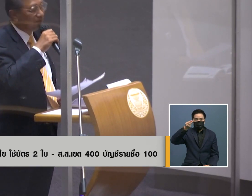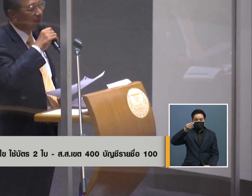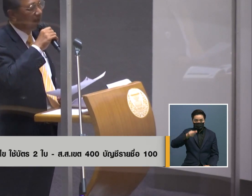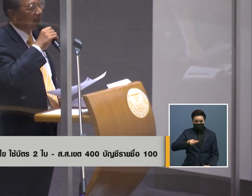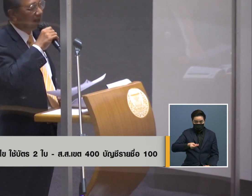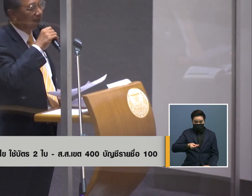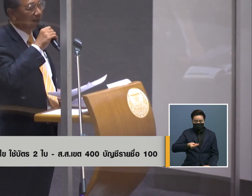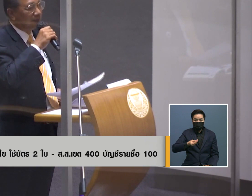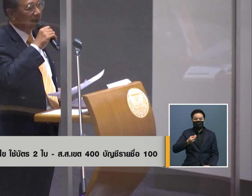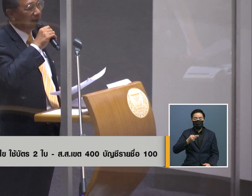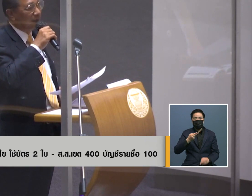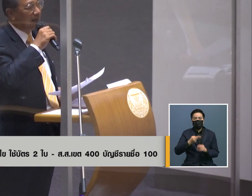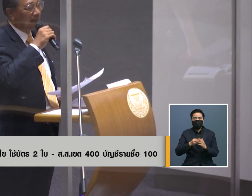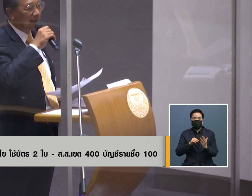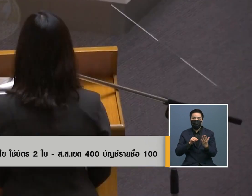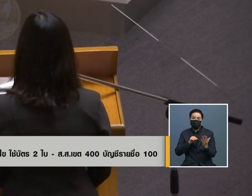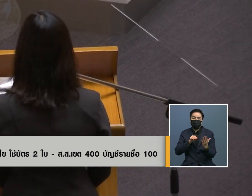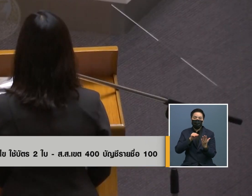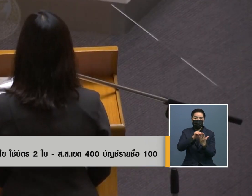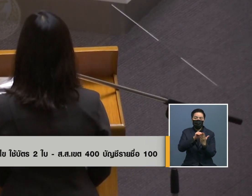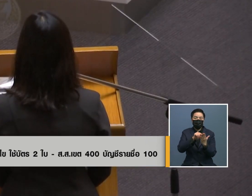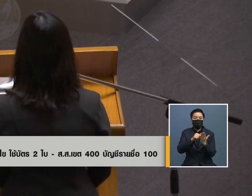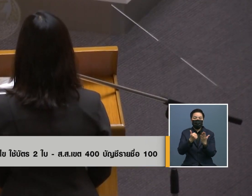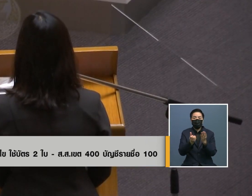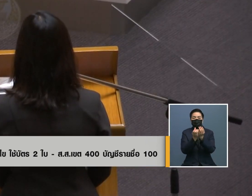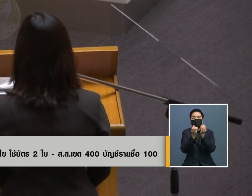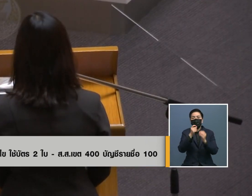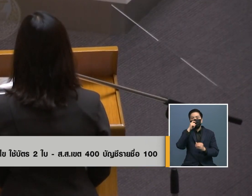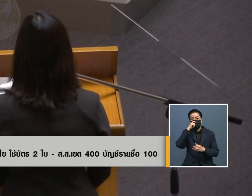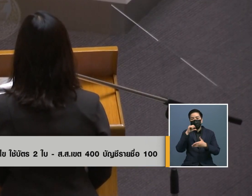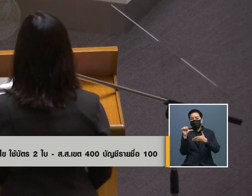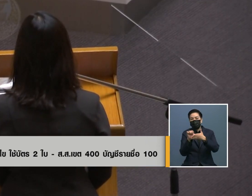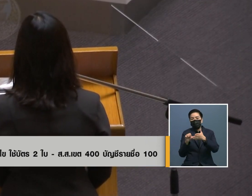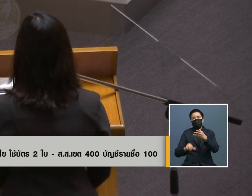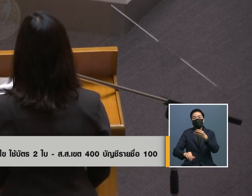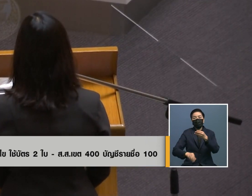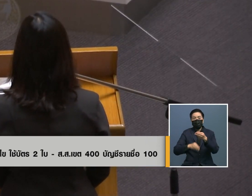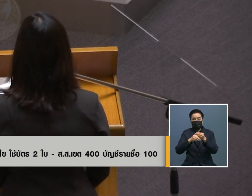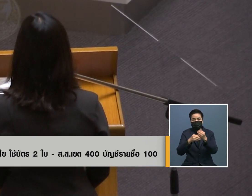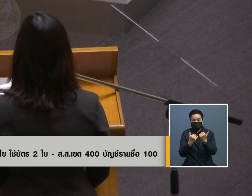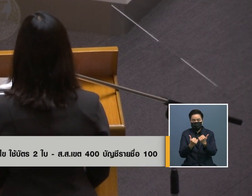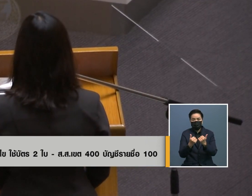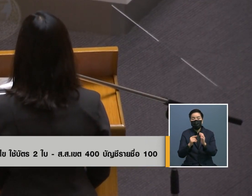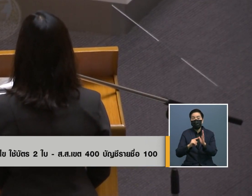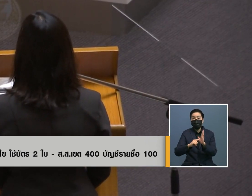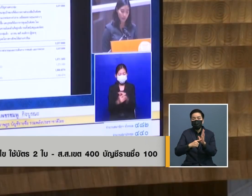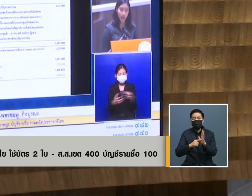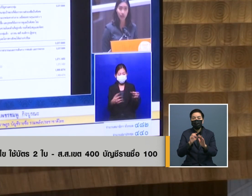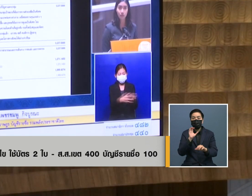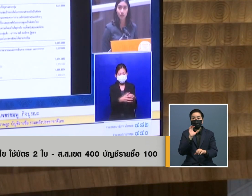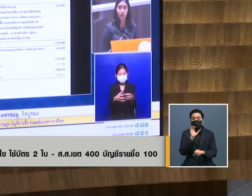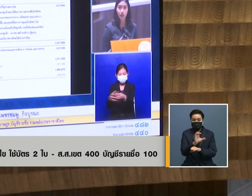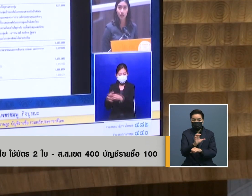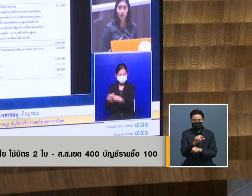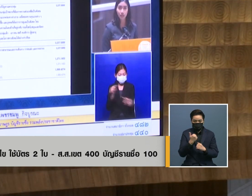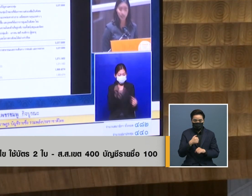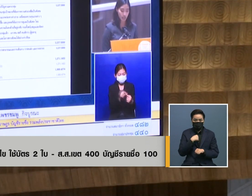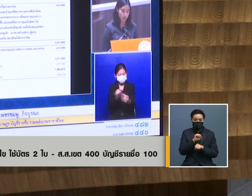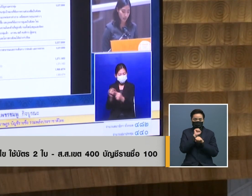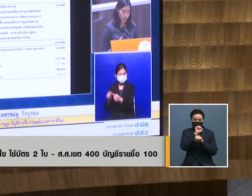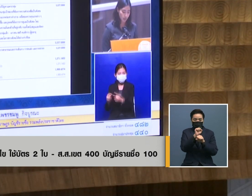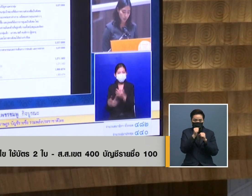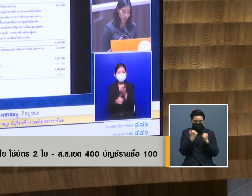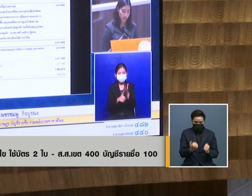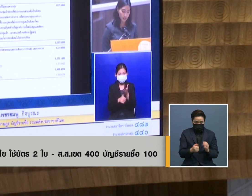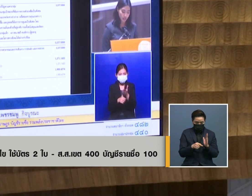เกล้าโปรดกระหม่อมให้ตรารัฐธรรมนูญแห่งราชอาณาจักรไทยแก้ไขเพิ่มเติมซึ่งมีผลบังคับใช้ในวันถัดจากวันประกาศ